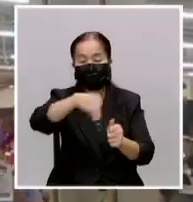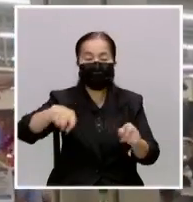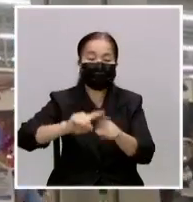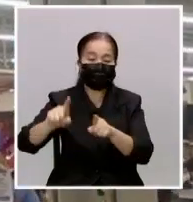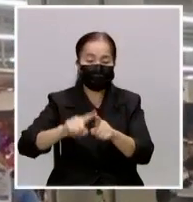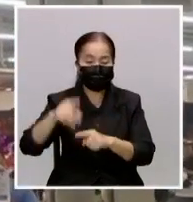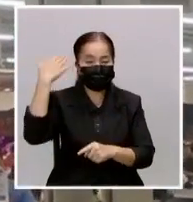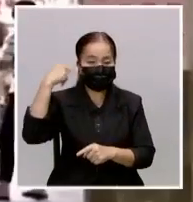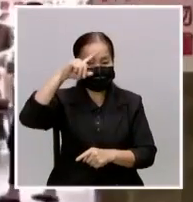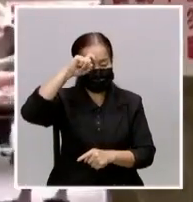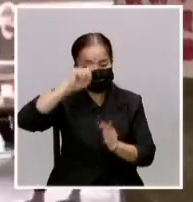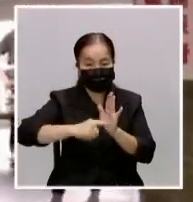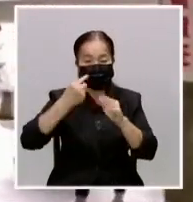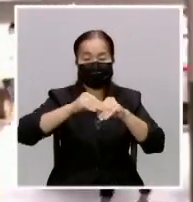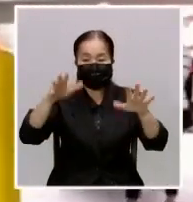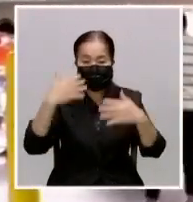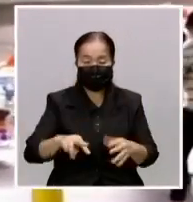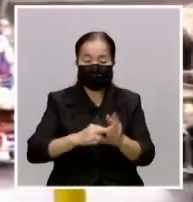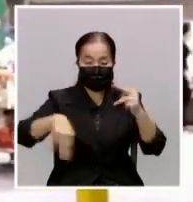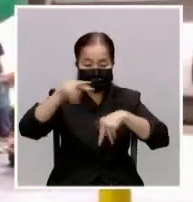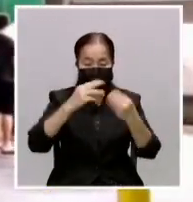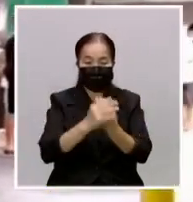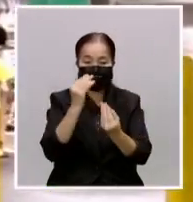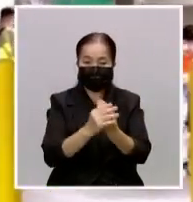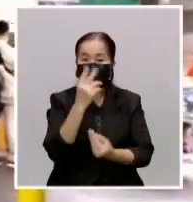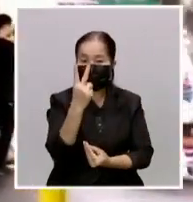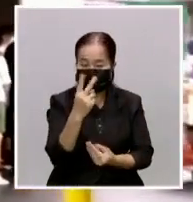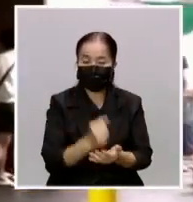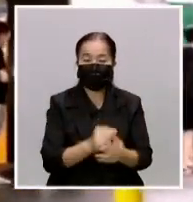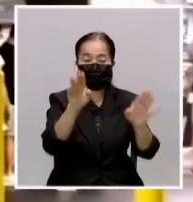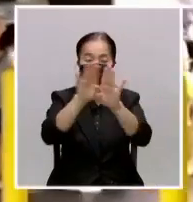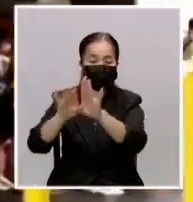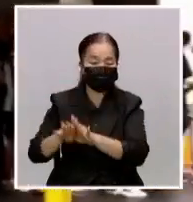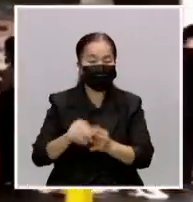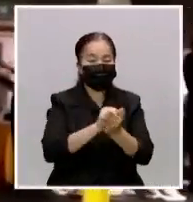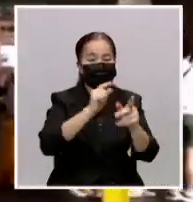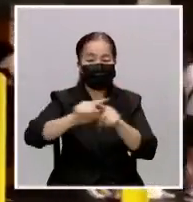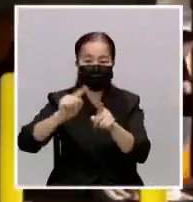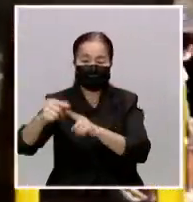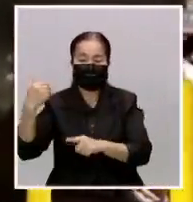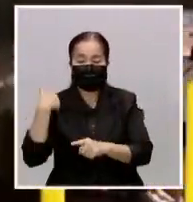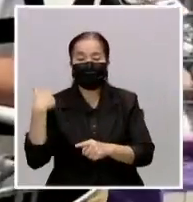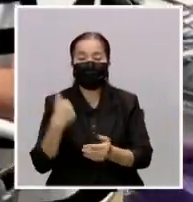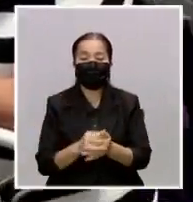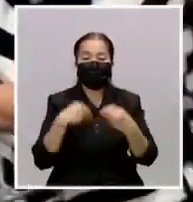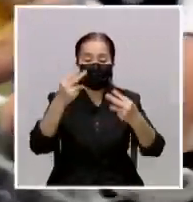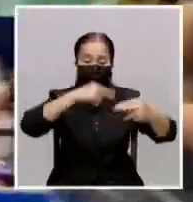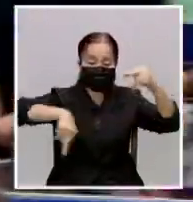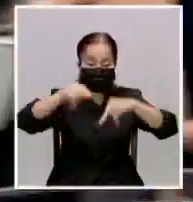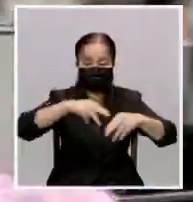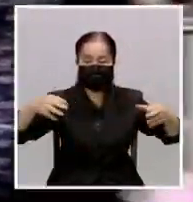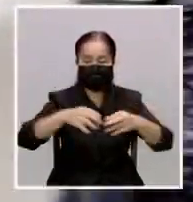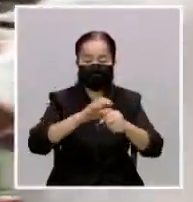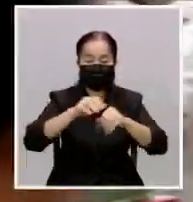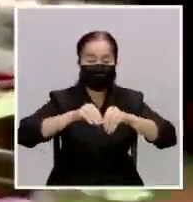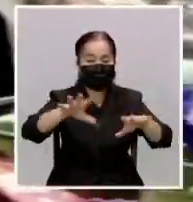ร์และใช้มาตรการเข้มงวดเป็นเวลา2สัปดาห์โดยปิดสถานที่หลายแห่งและจำกัดการรวมกลุ่มเพื่อควบคุมการแพร่ระบาดร